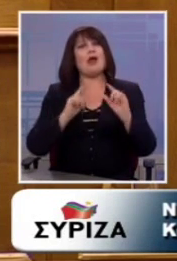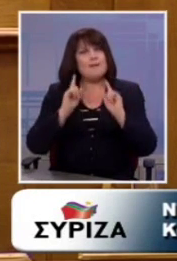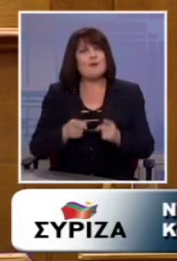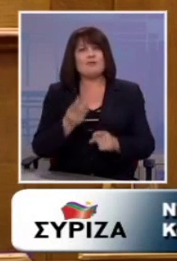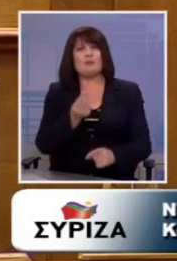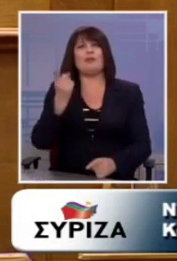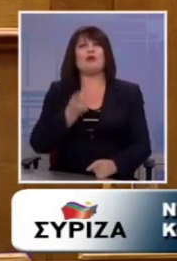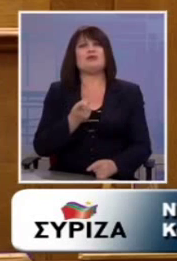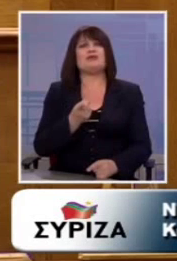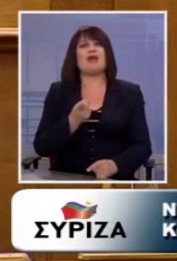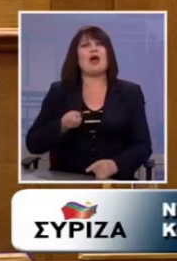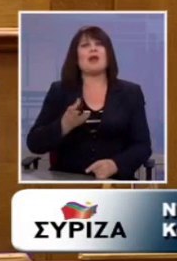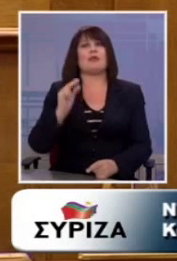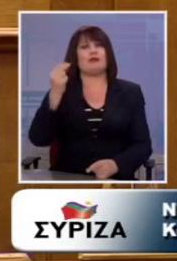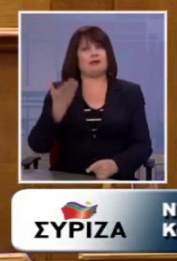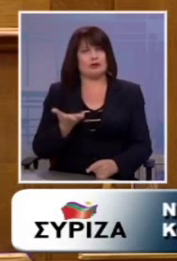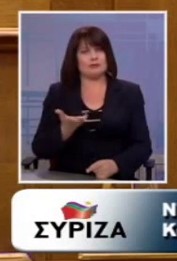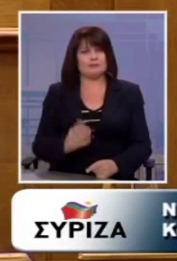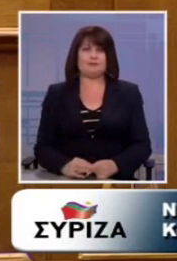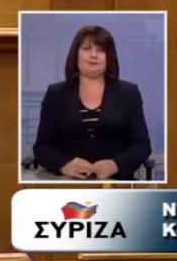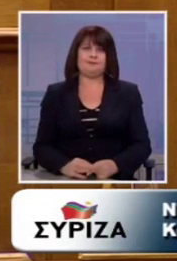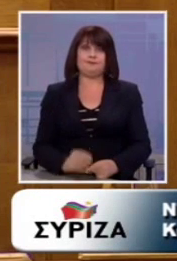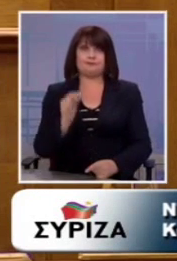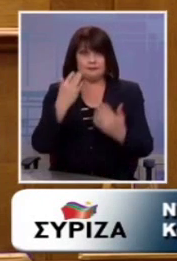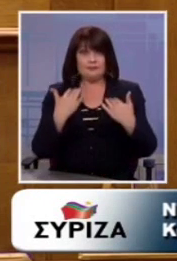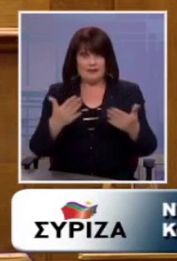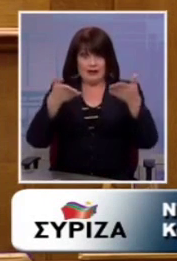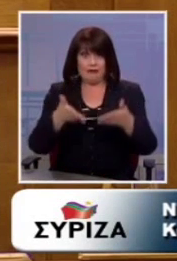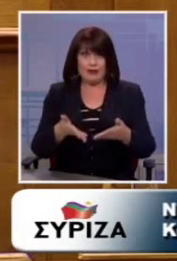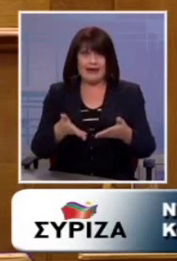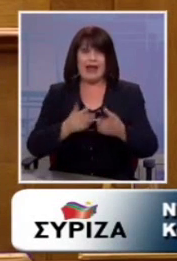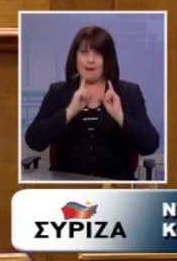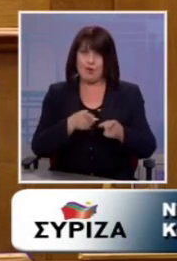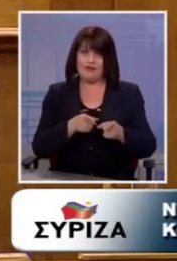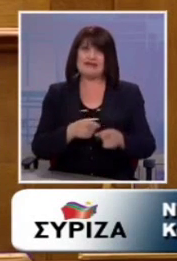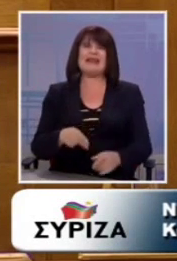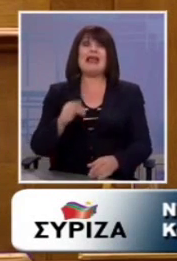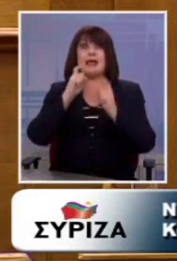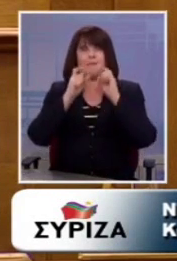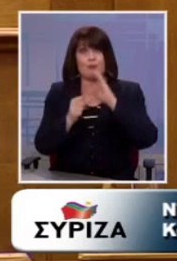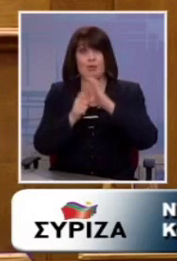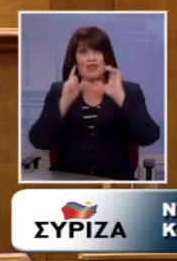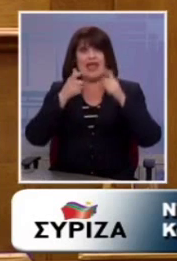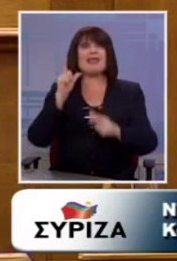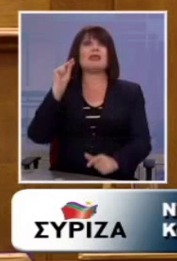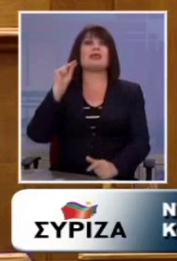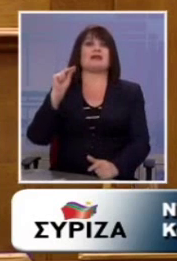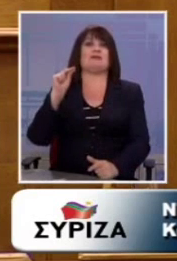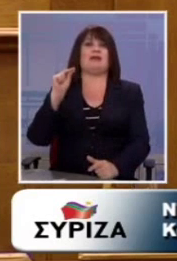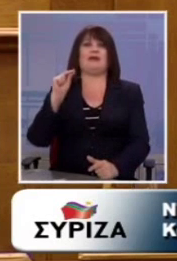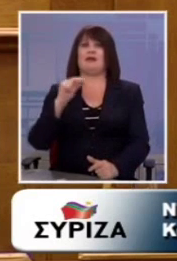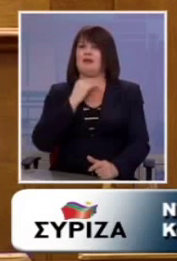απόλυτη πλειοψηφία του αριθμού των βουλευτών. Η απόφαση της Βουλής δεσμεύει τον πρόεδρο της Δημοκρατίας που δεν έχει